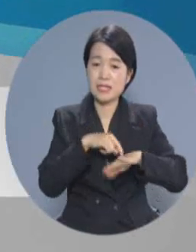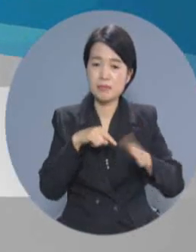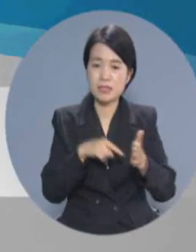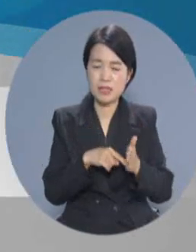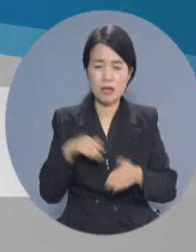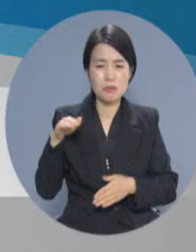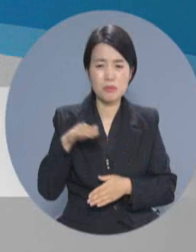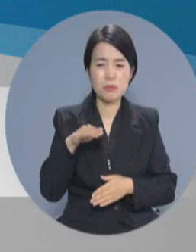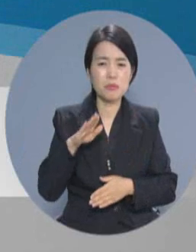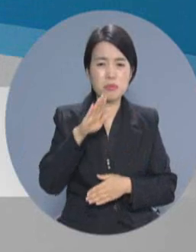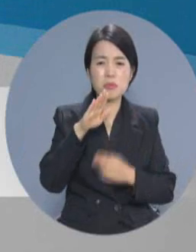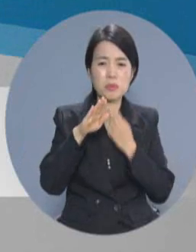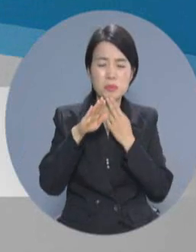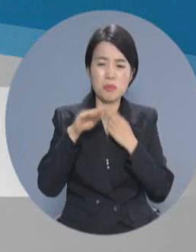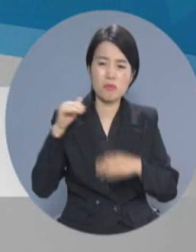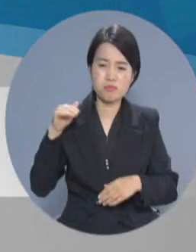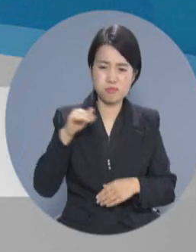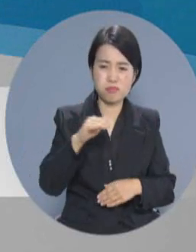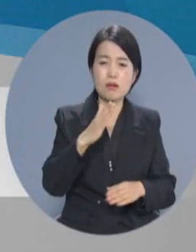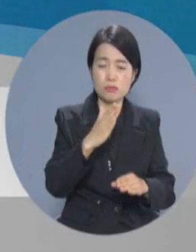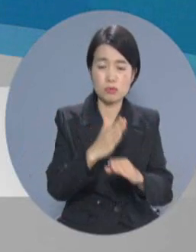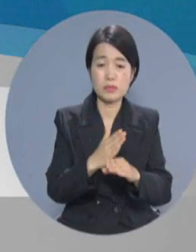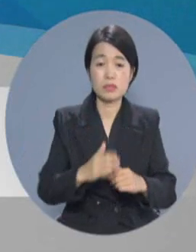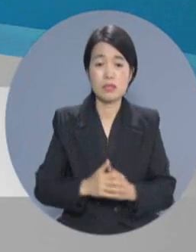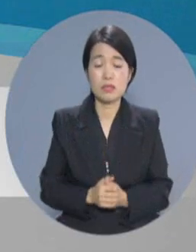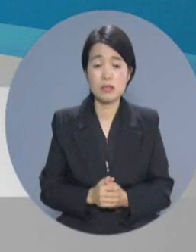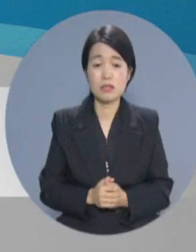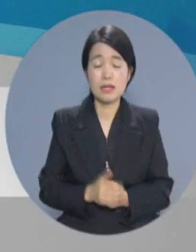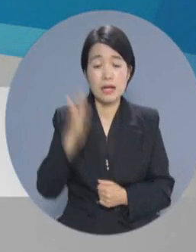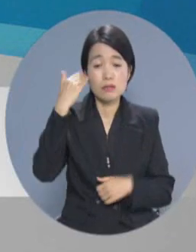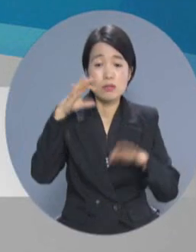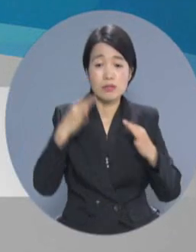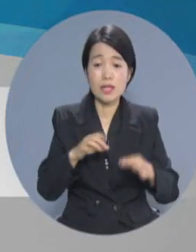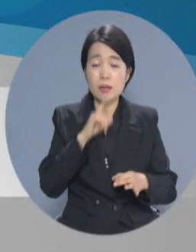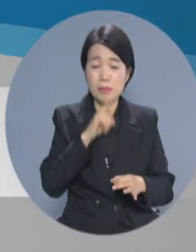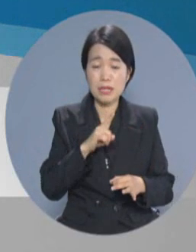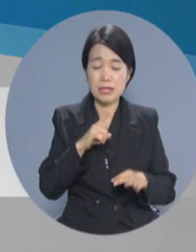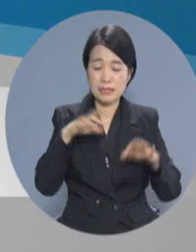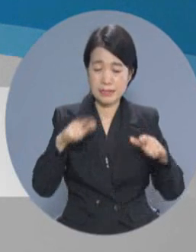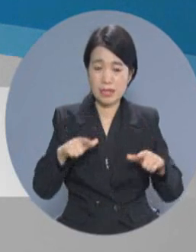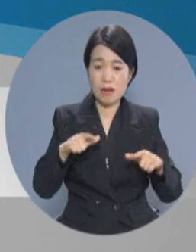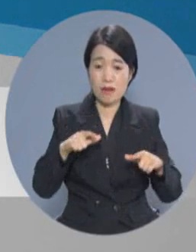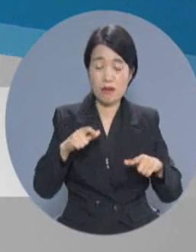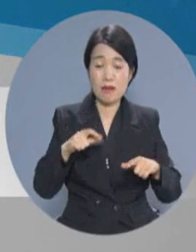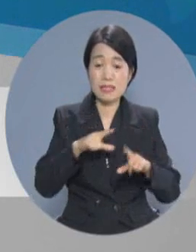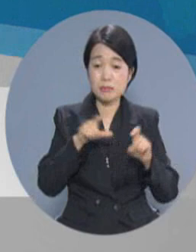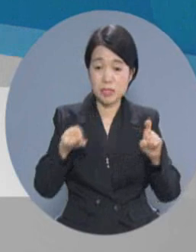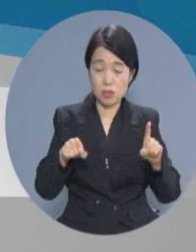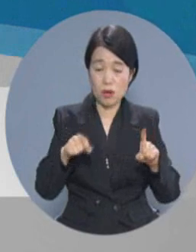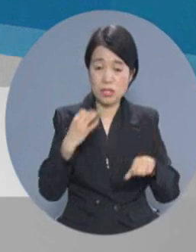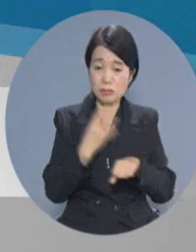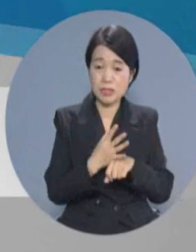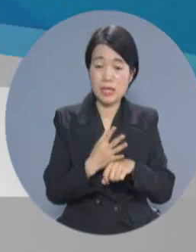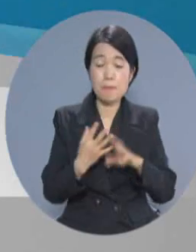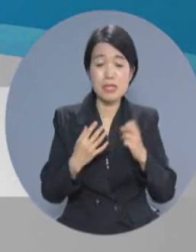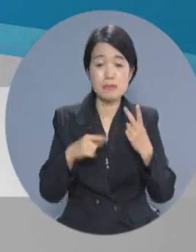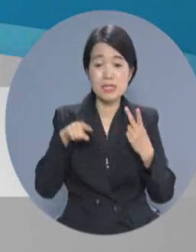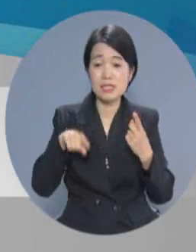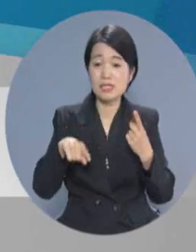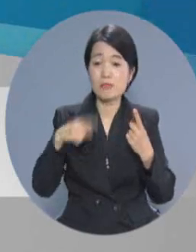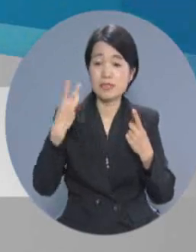좀처럼 개선될 기미를 보이지 않고 있습니다. 한국은행에 따르면 지역의 이달 소비자 심리지수는